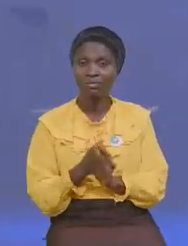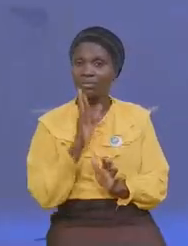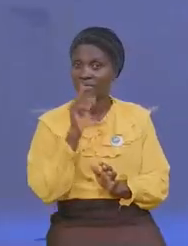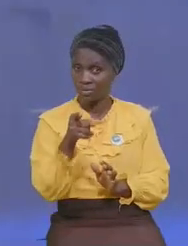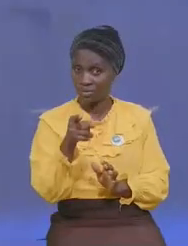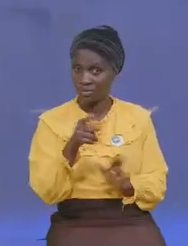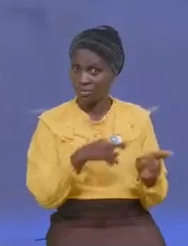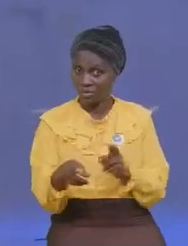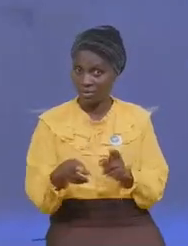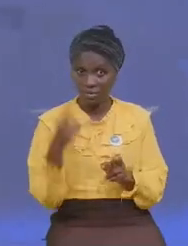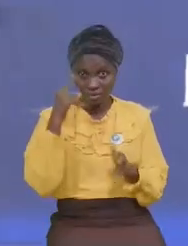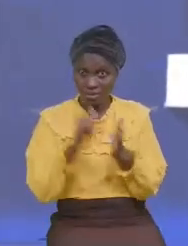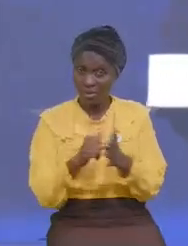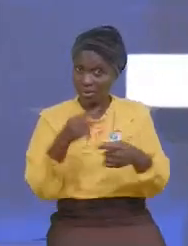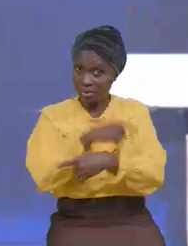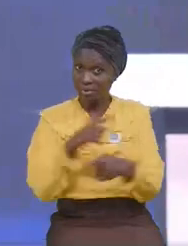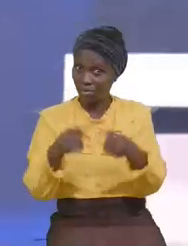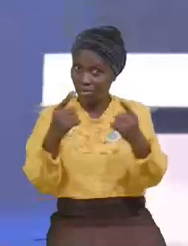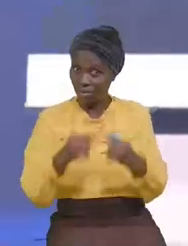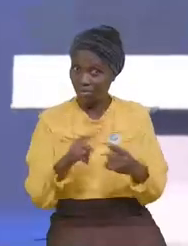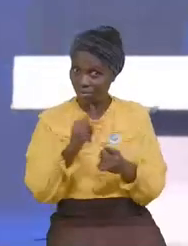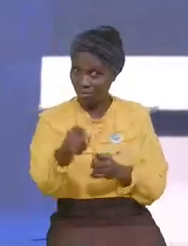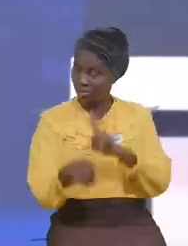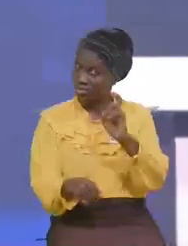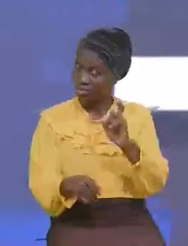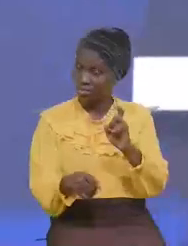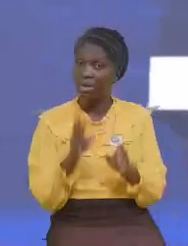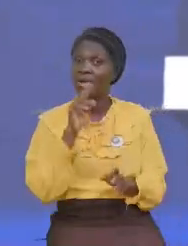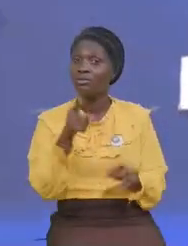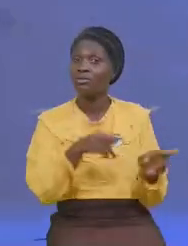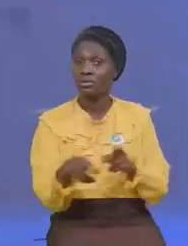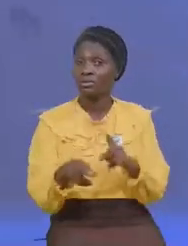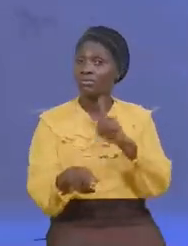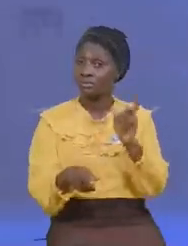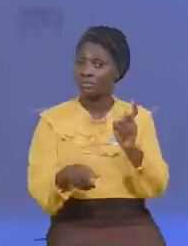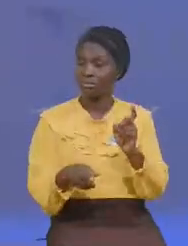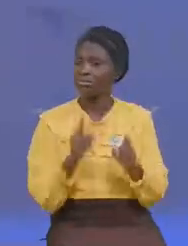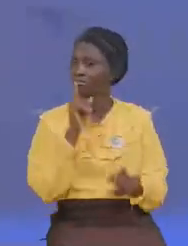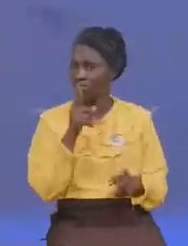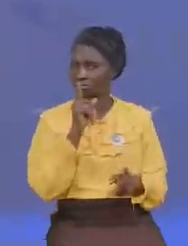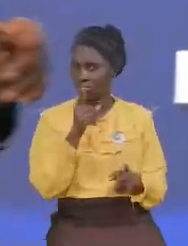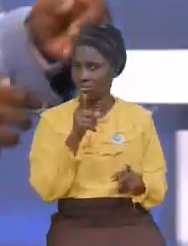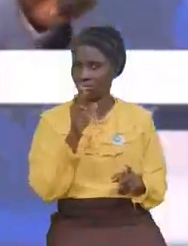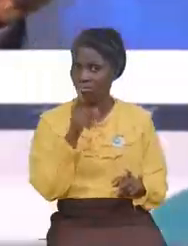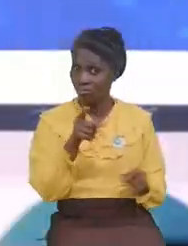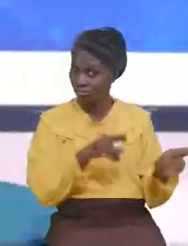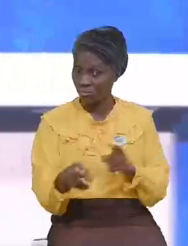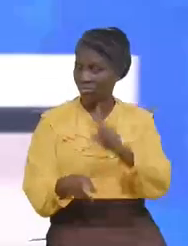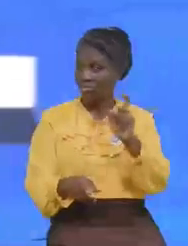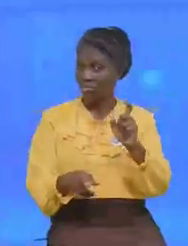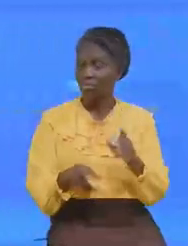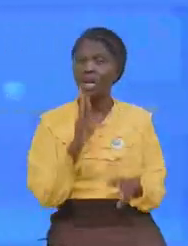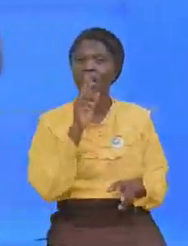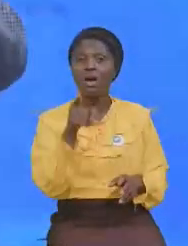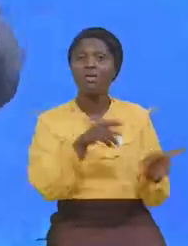Es-tu prêt pour le jour à venir? Es-tu prêt? Réellement, es-tu prêt?